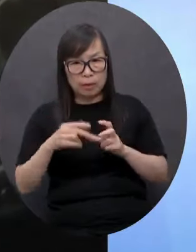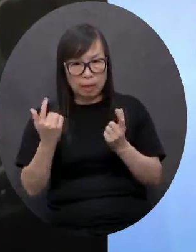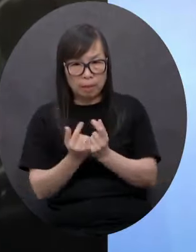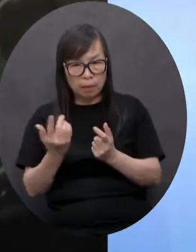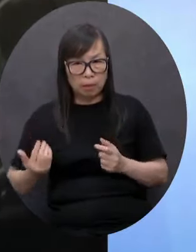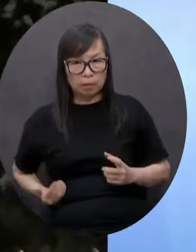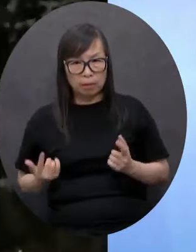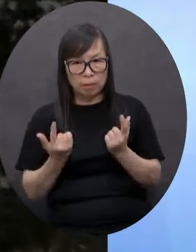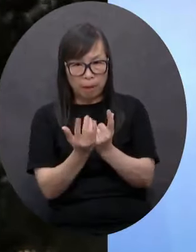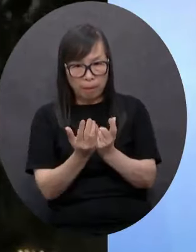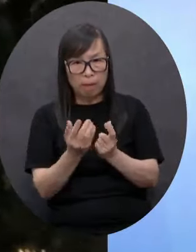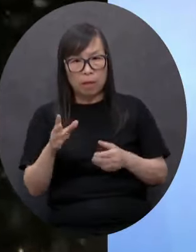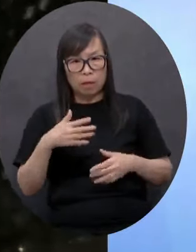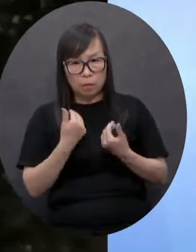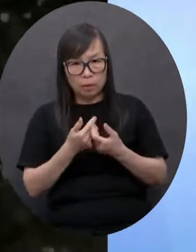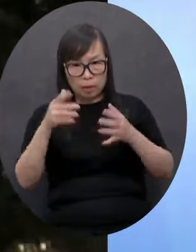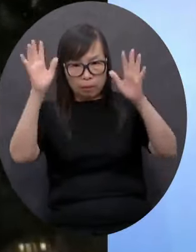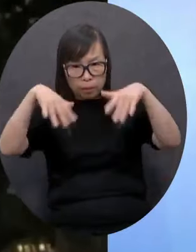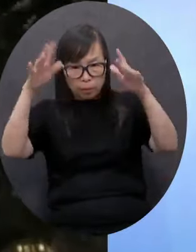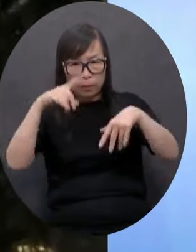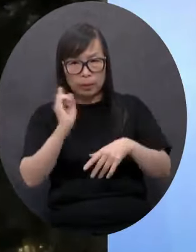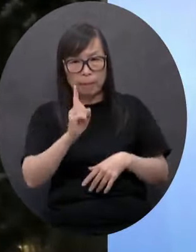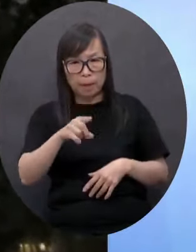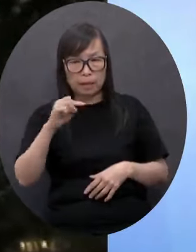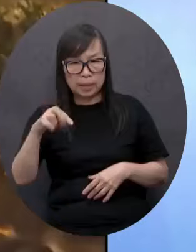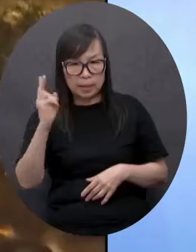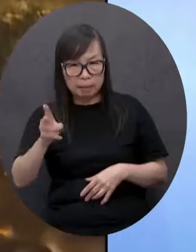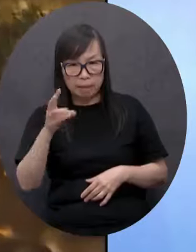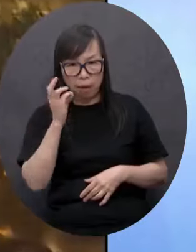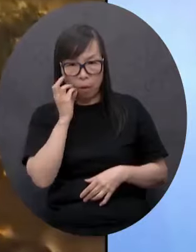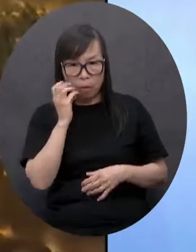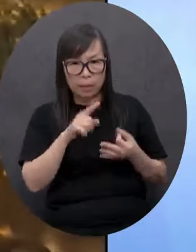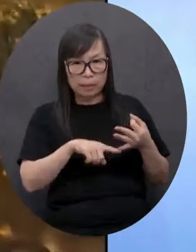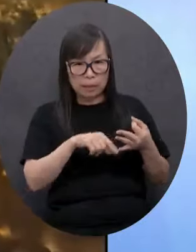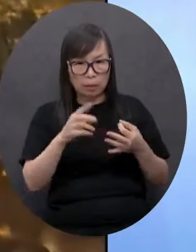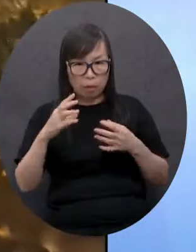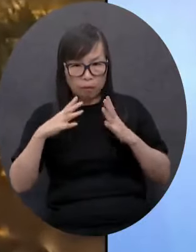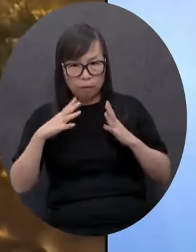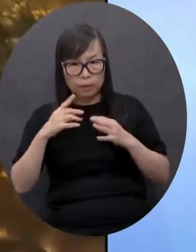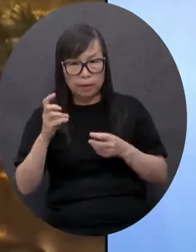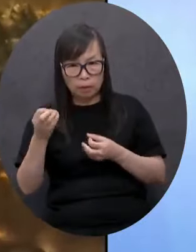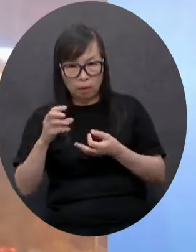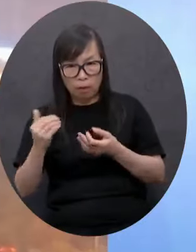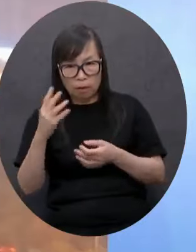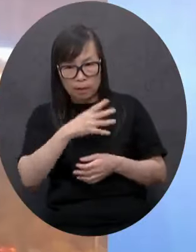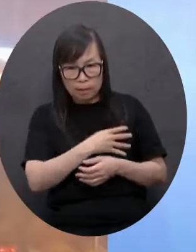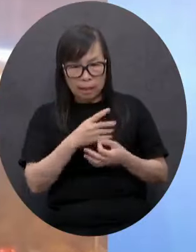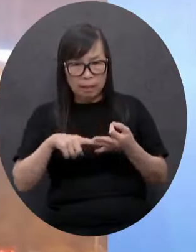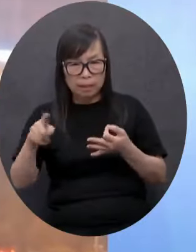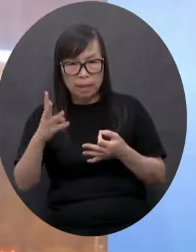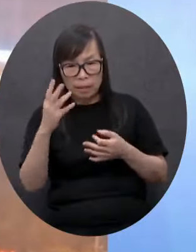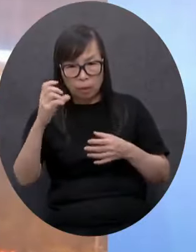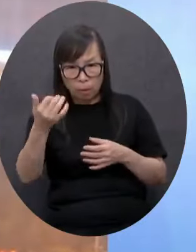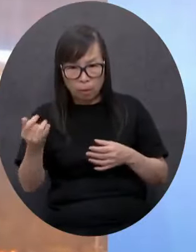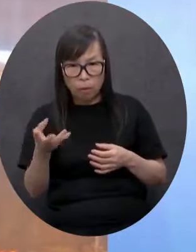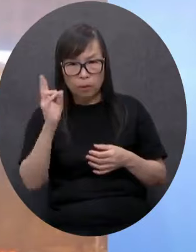北部等地预计降雨量会有100到200毫米，浙江、福建、江西三省交界处局部地区可